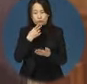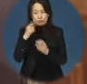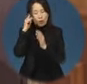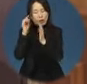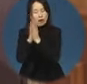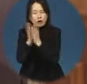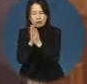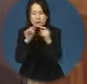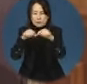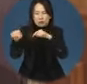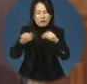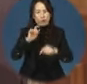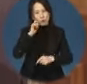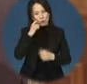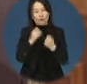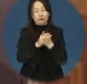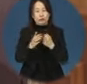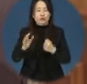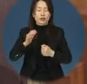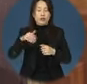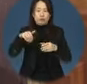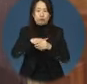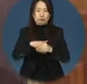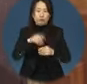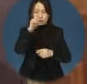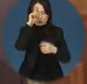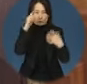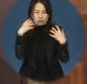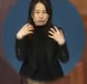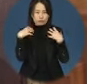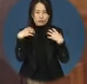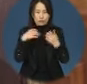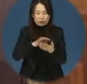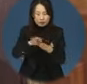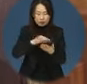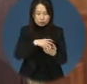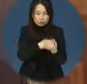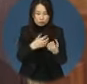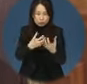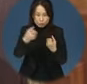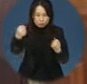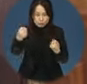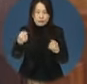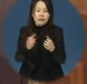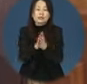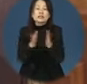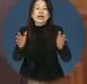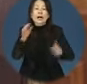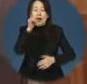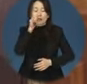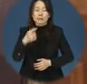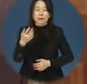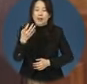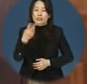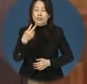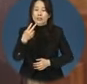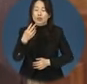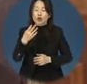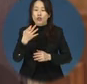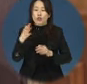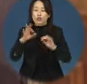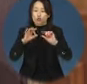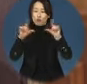면에서 문재인 정부에서는 재정 붕권 을 추진 했습니다 1단계 재정 문건이 2019년 에 완성